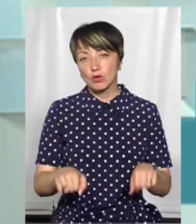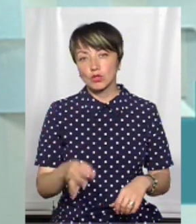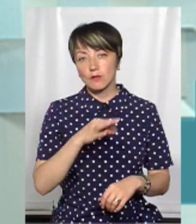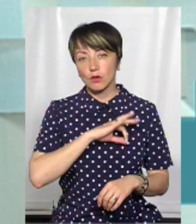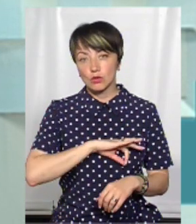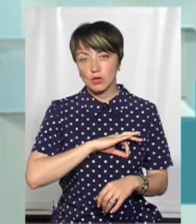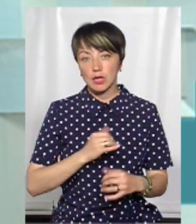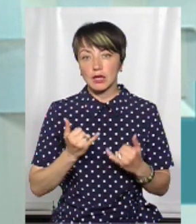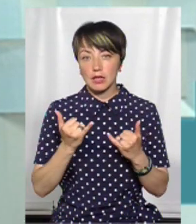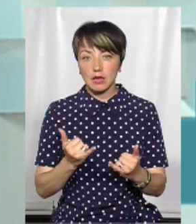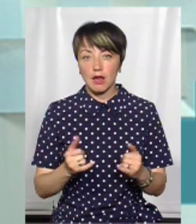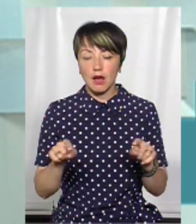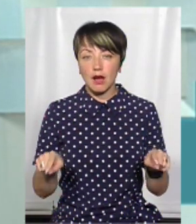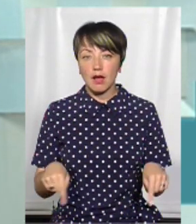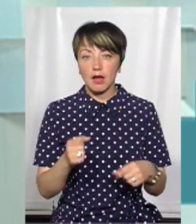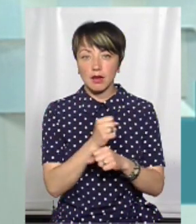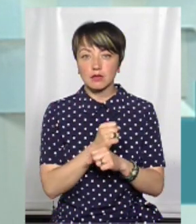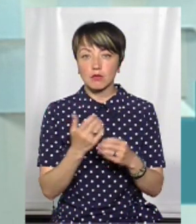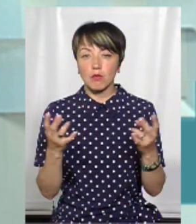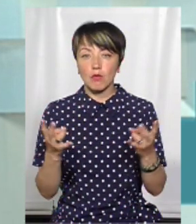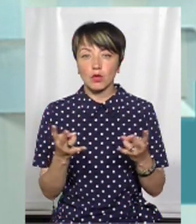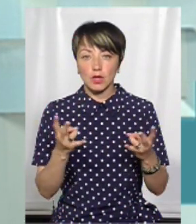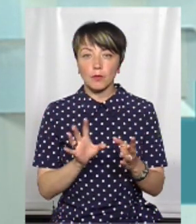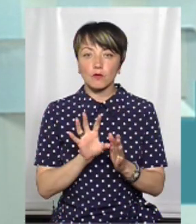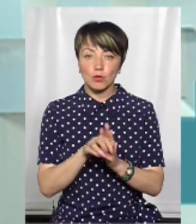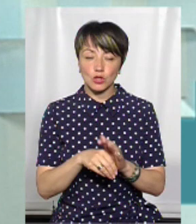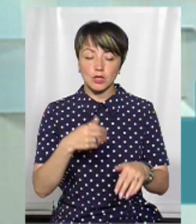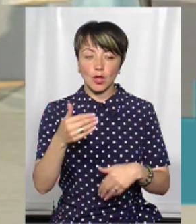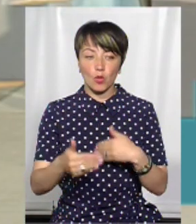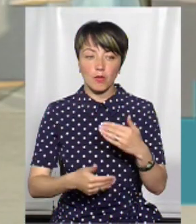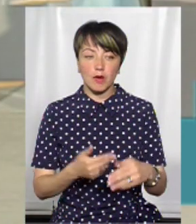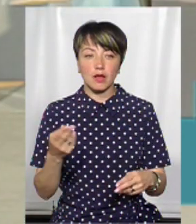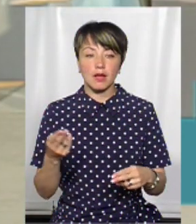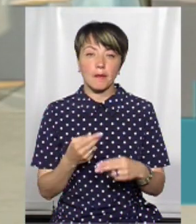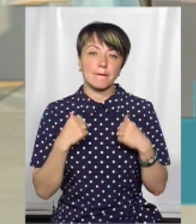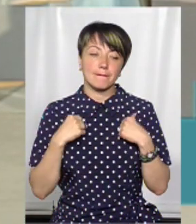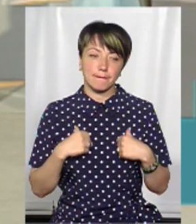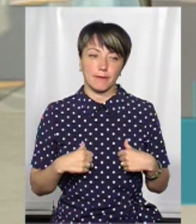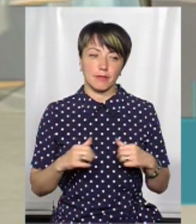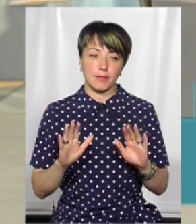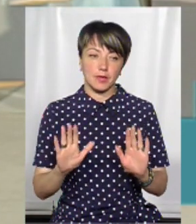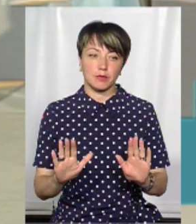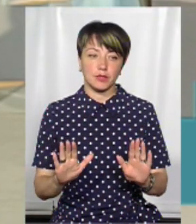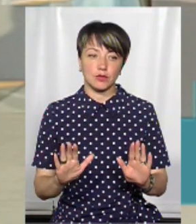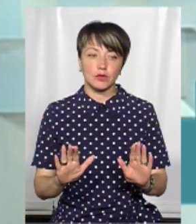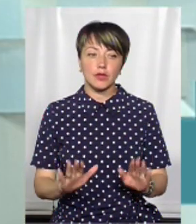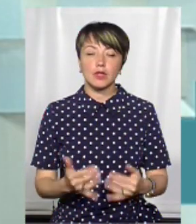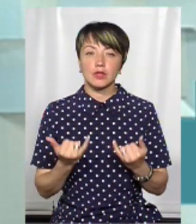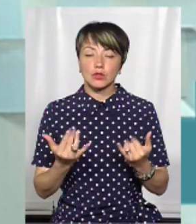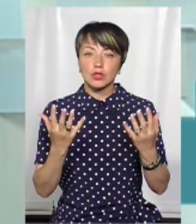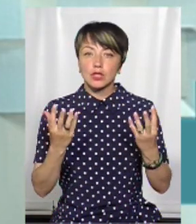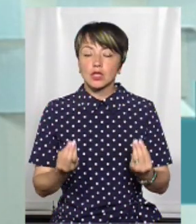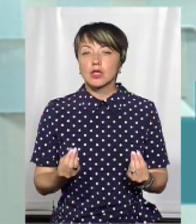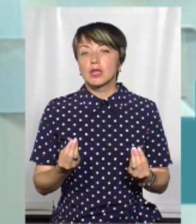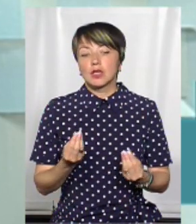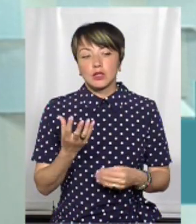використовувати для рекреаційних потреб, в тому числі для купання. Безпечно. Тим більше, що на сьогоднішній день